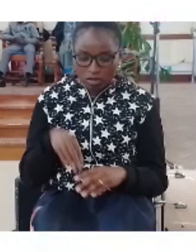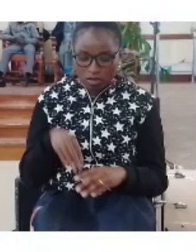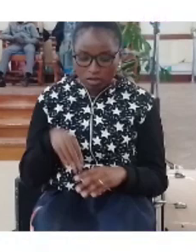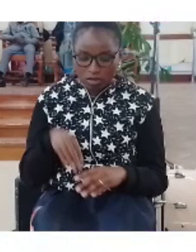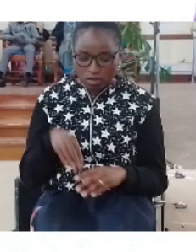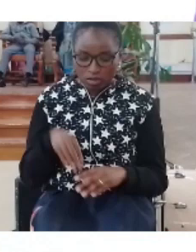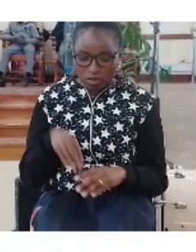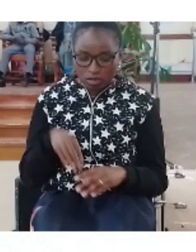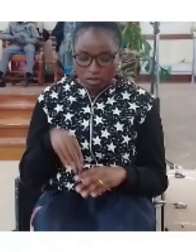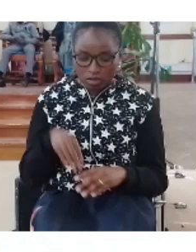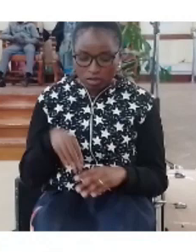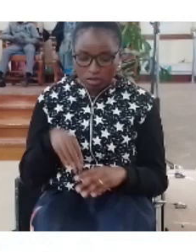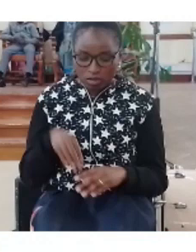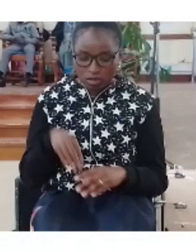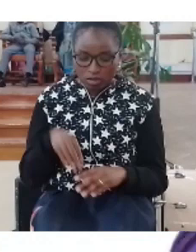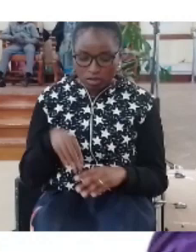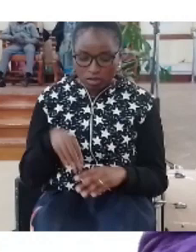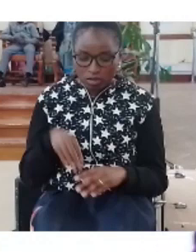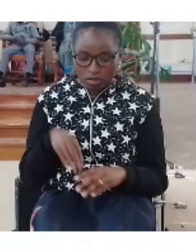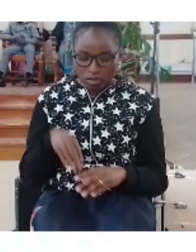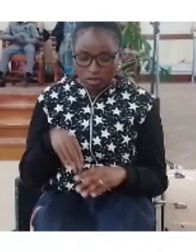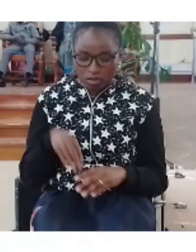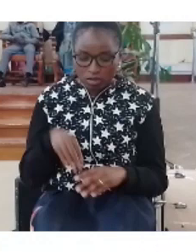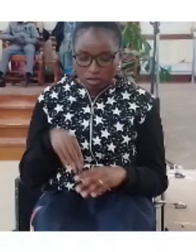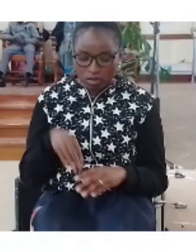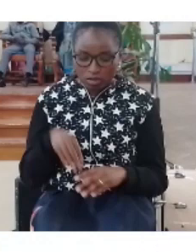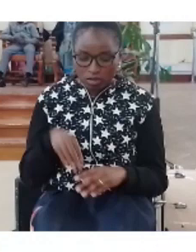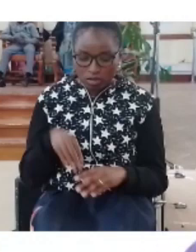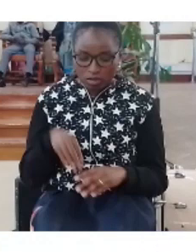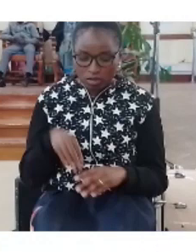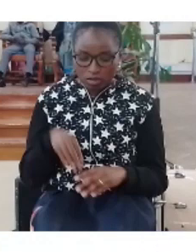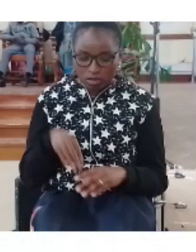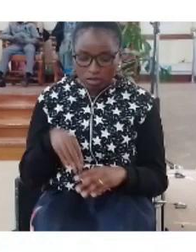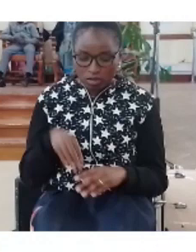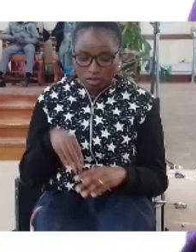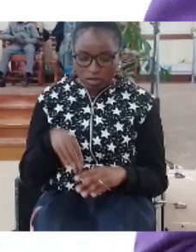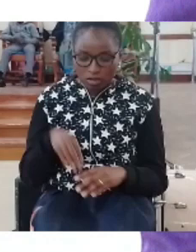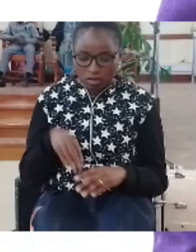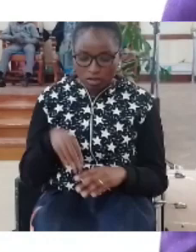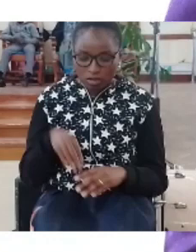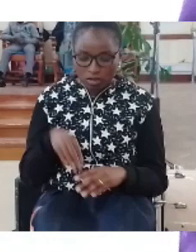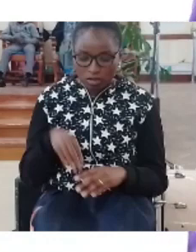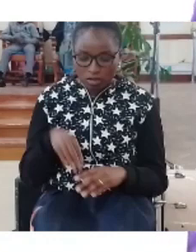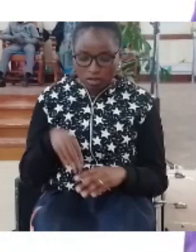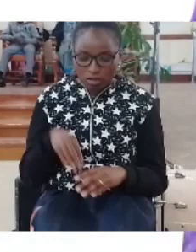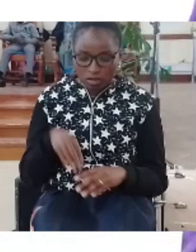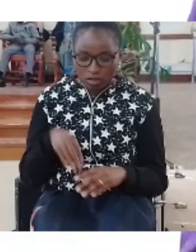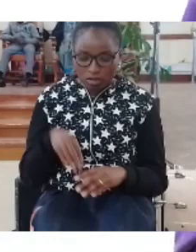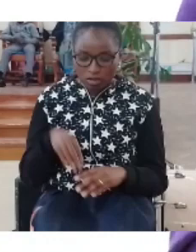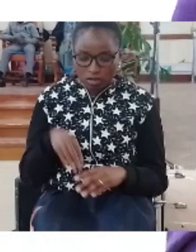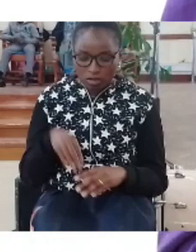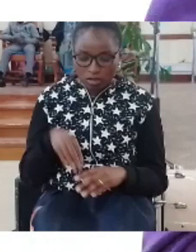Elisha malona gai okite kumahonokia na kogwo ni ngwenda uri ucio ngi niki urona